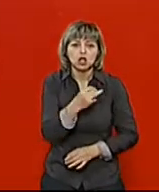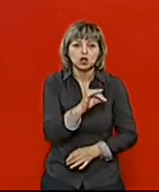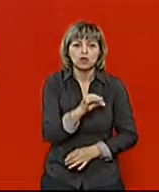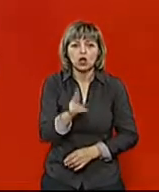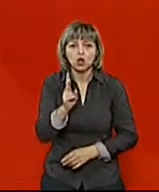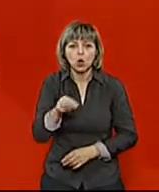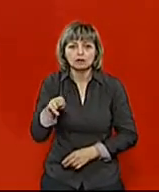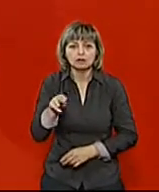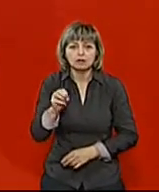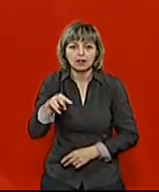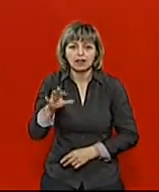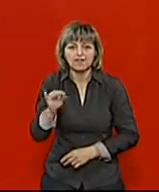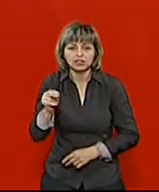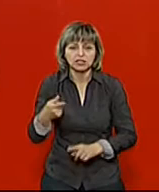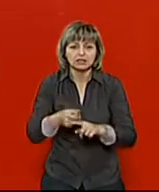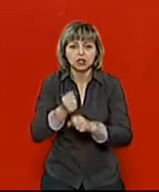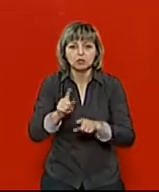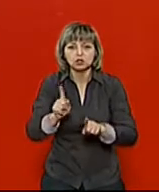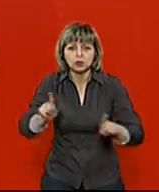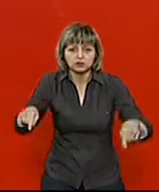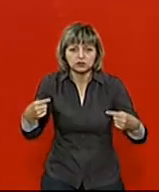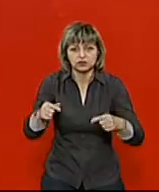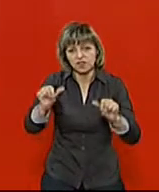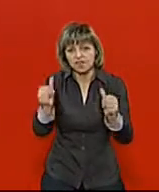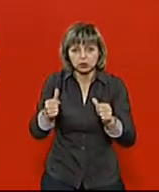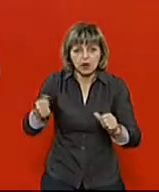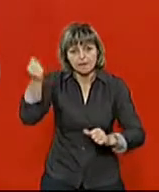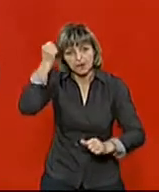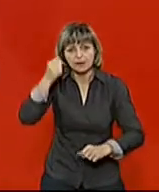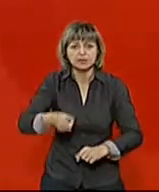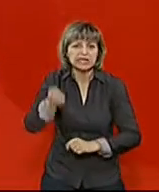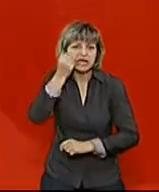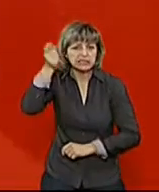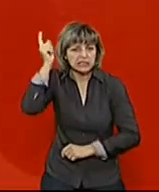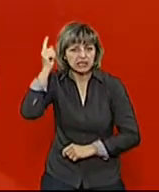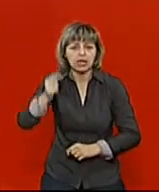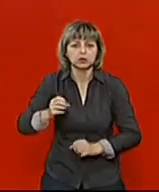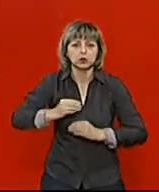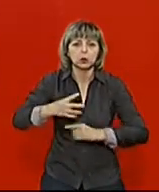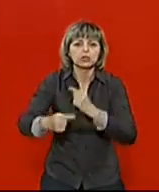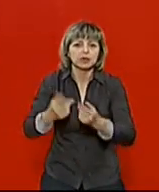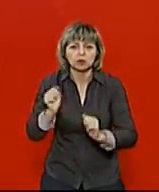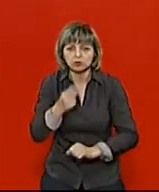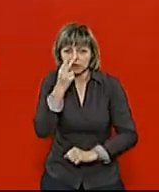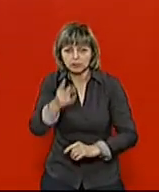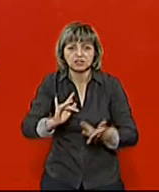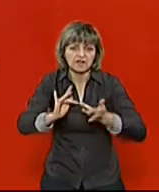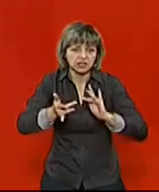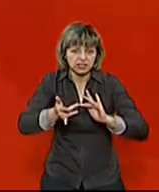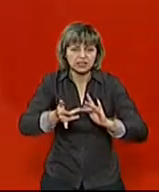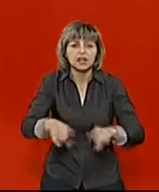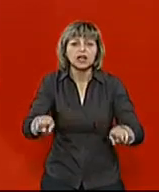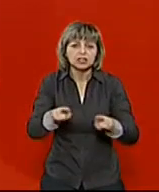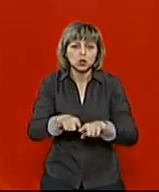Гук розповів, роблять це, аби створити віртуальну модель пам'яток сакральної спадщини, яку можна буде побачити у мережі інтернет.